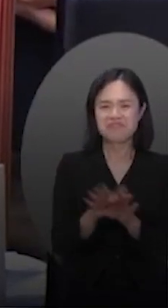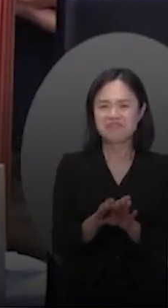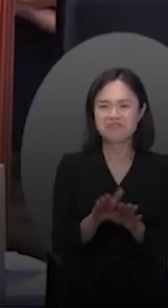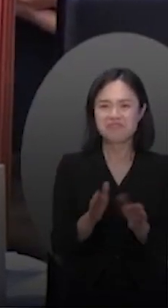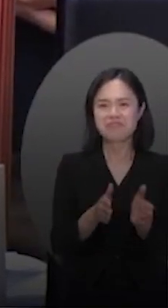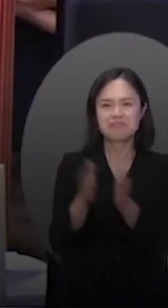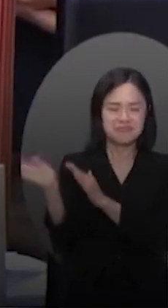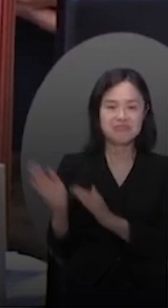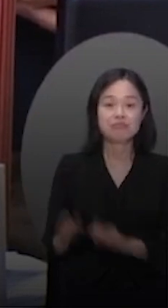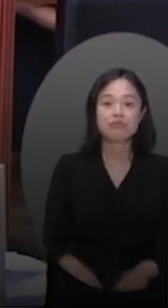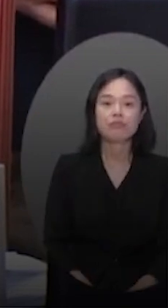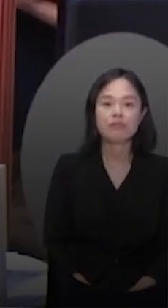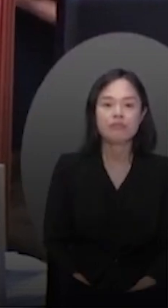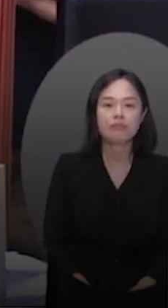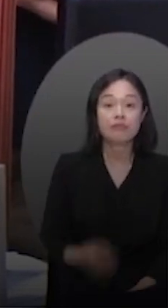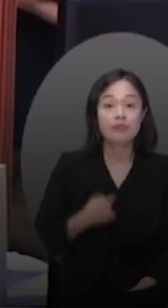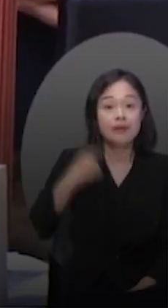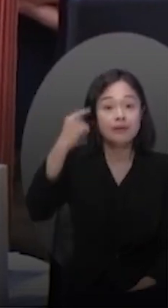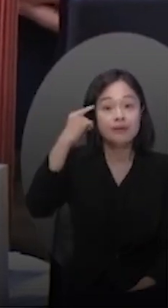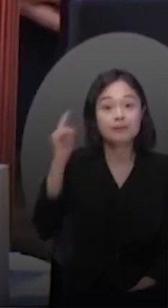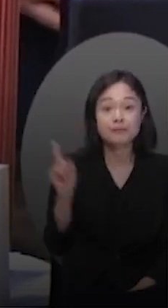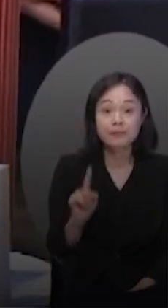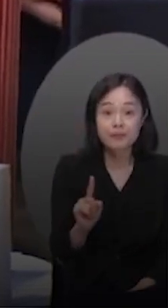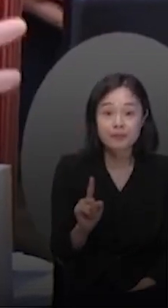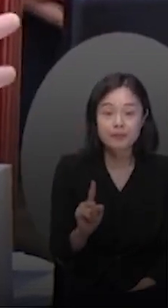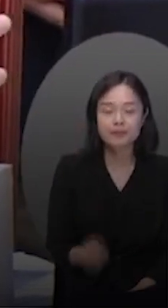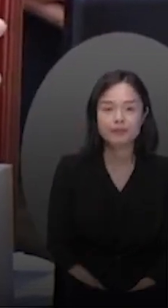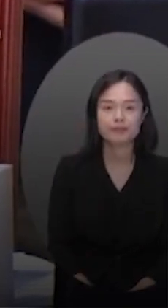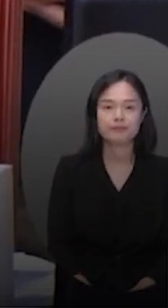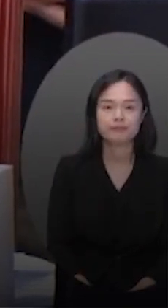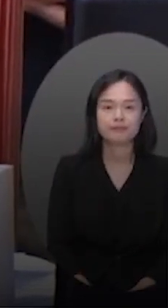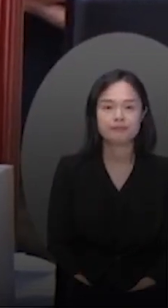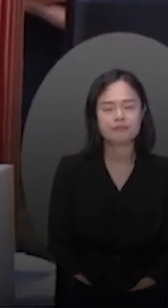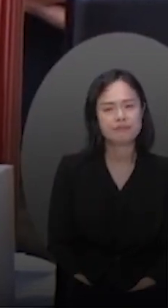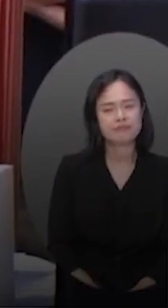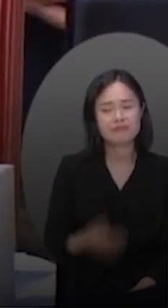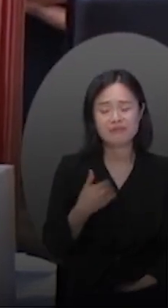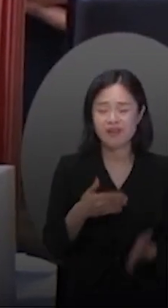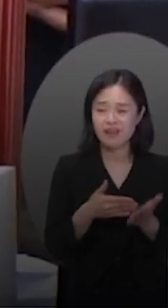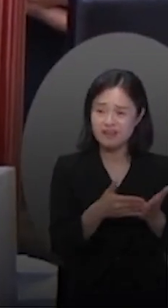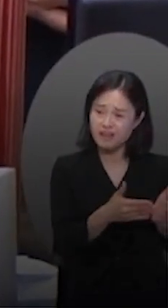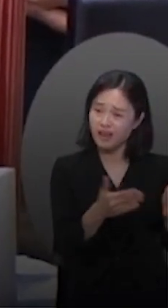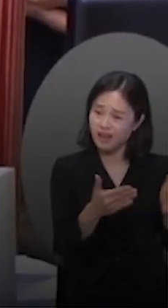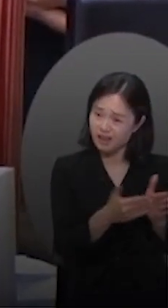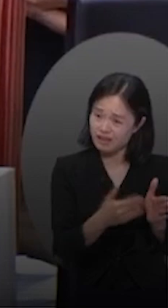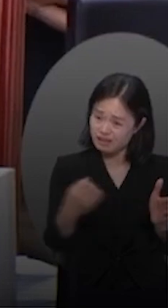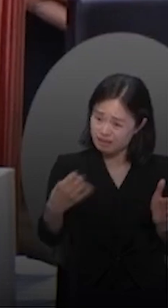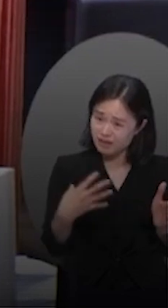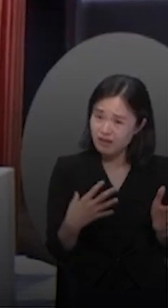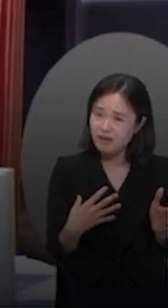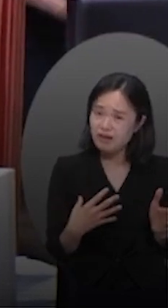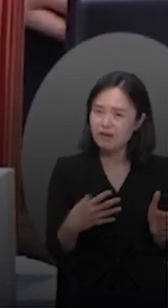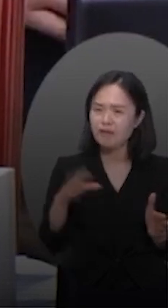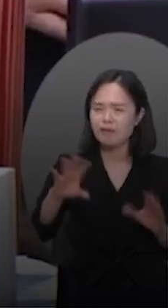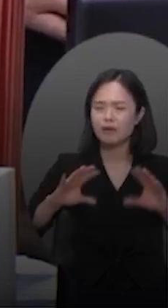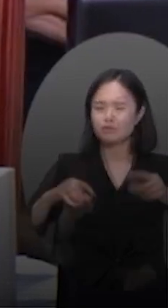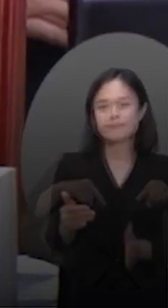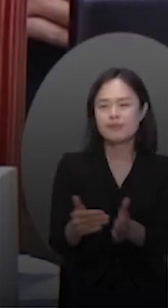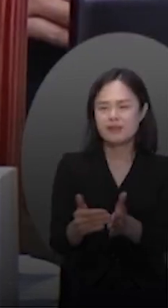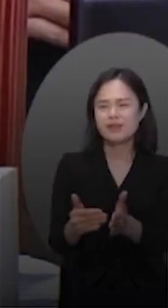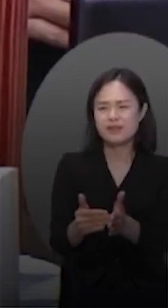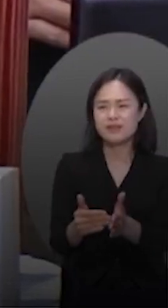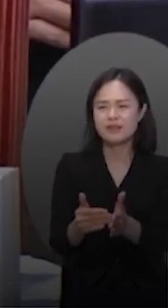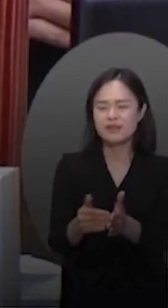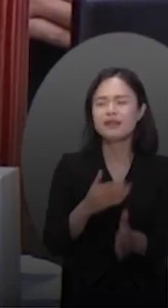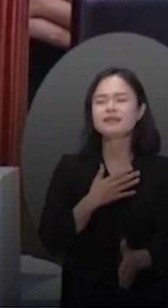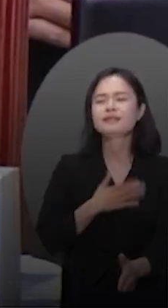그리고 제 생각입니다. 그리고 제가 제안했다는데 국감 때 이게 뭐가 그렇게 중요하다고.